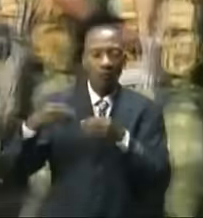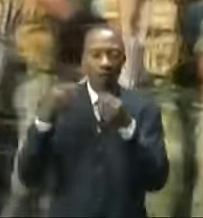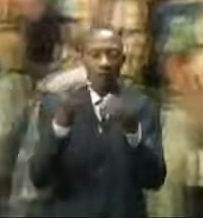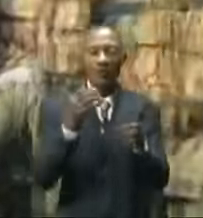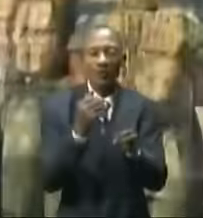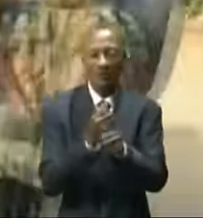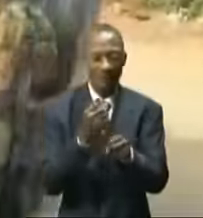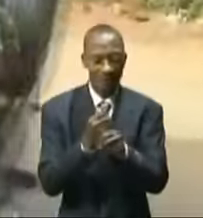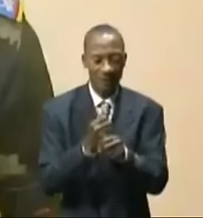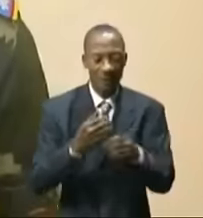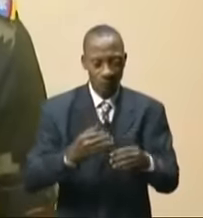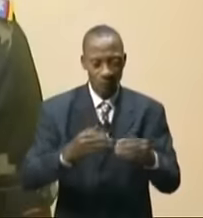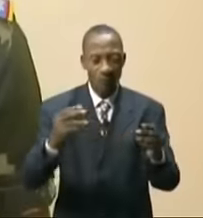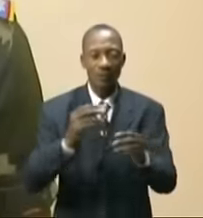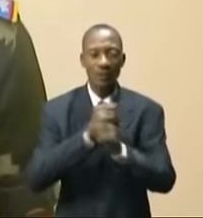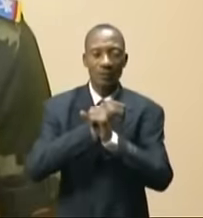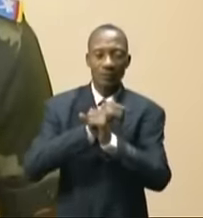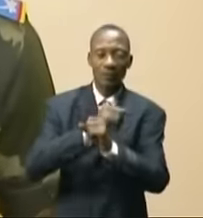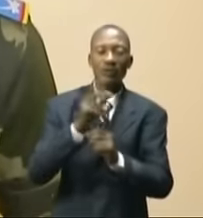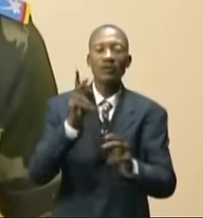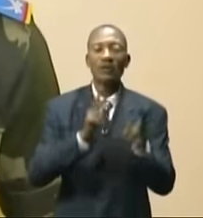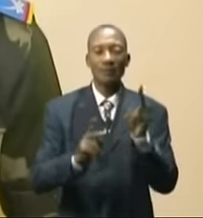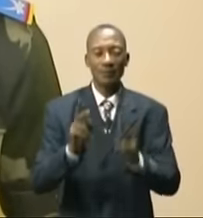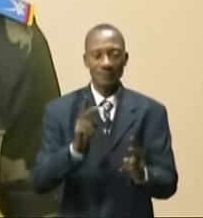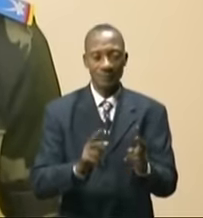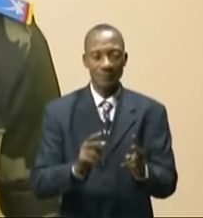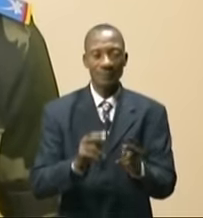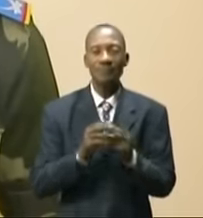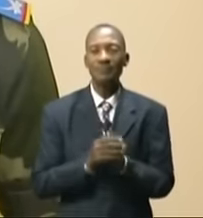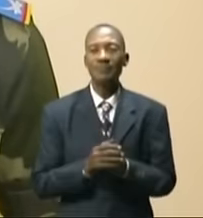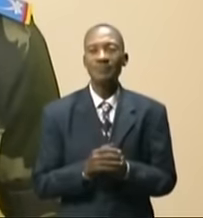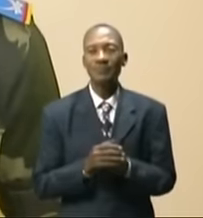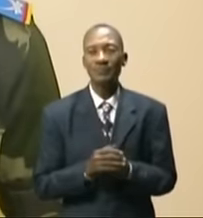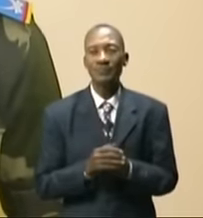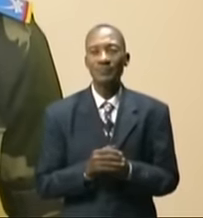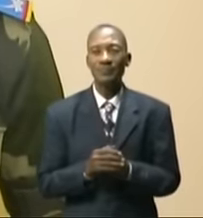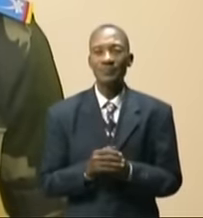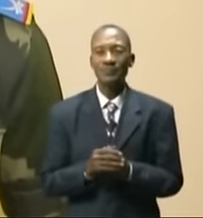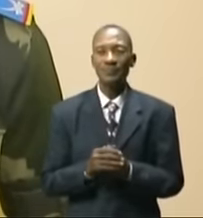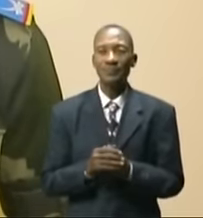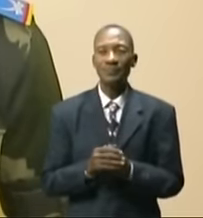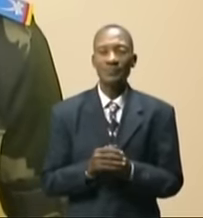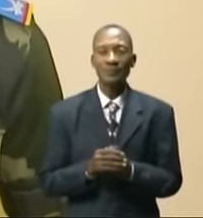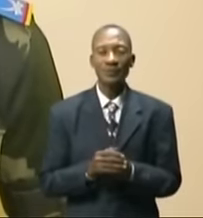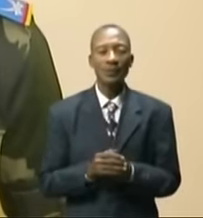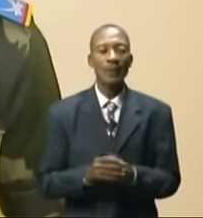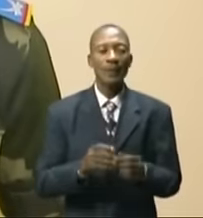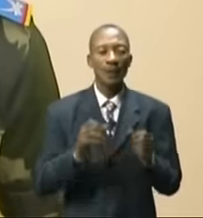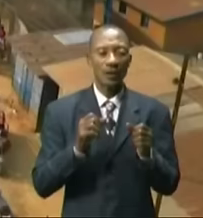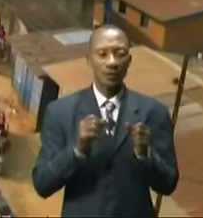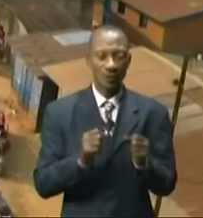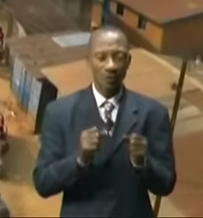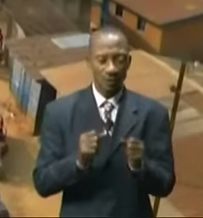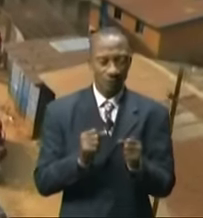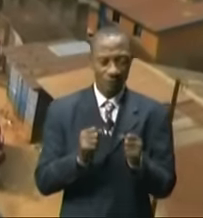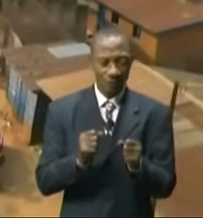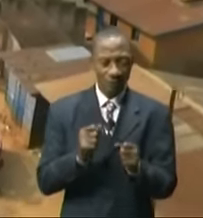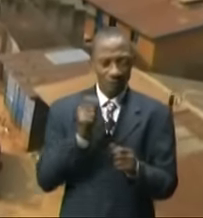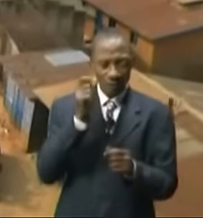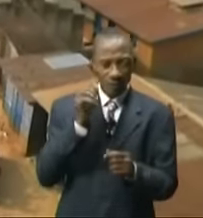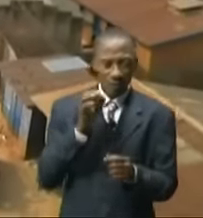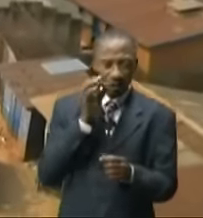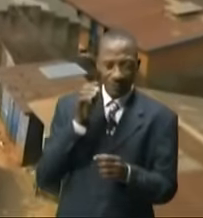votre protection. Quoi qu'il en soit et quoi qu'il en coûte, les forces du mal seront